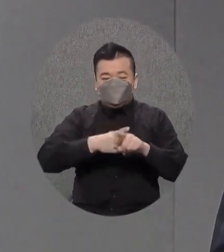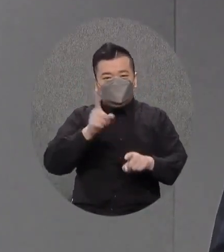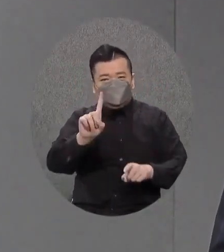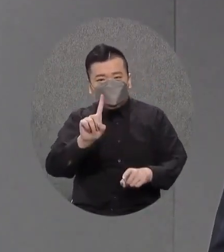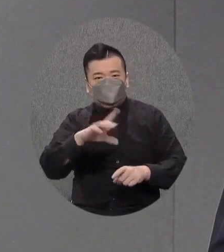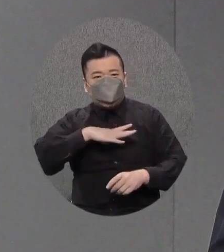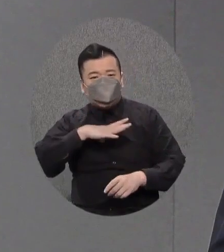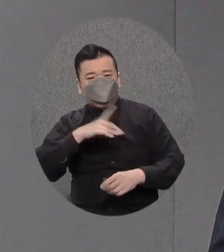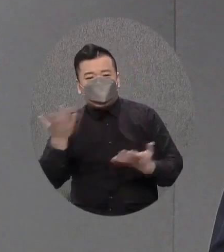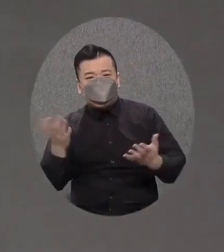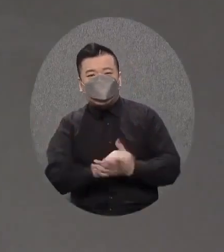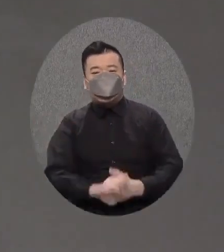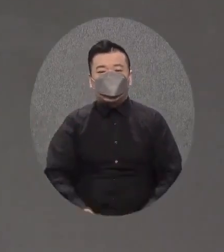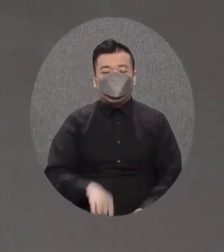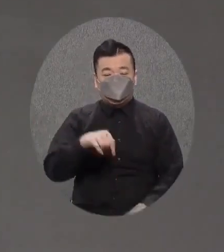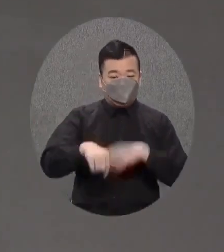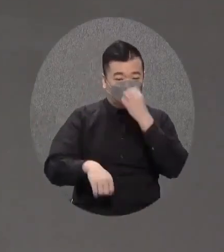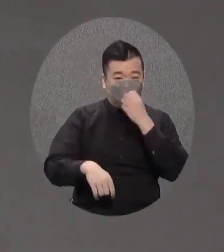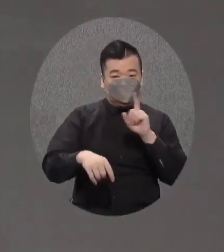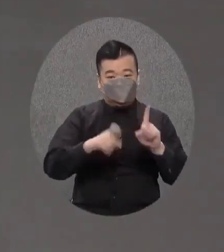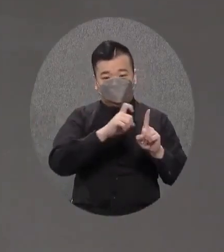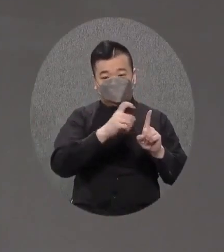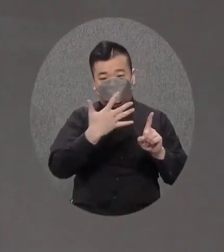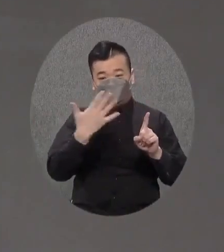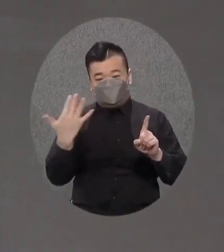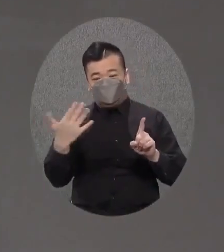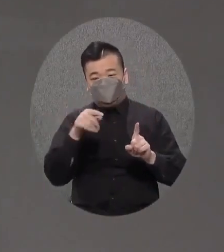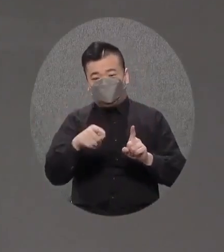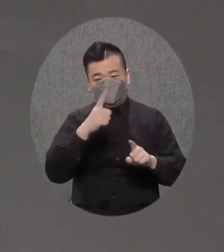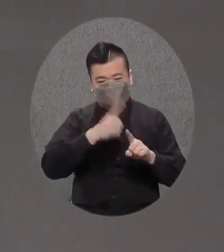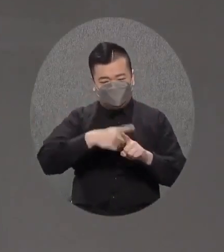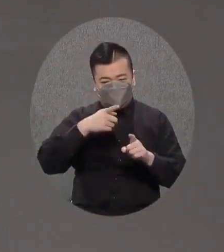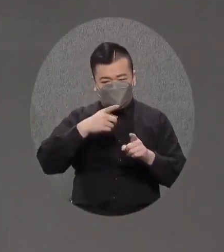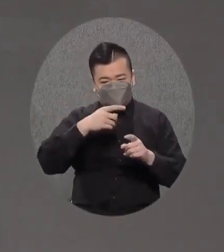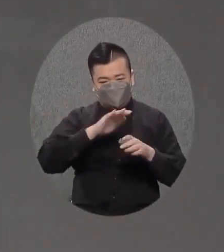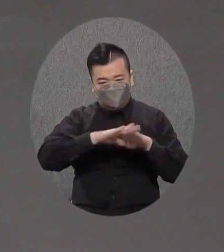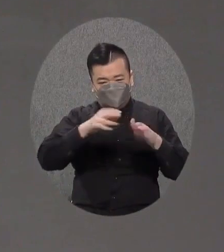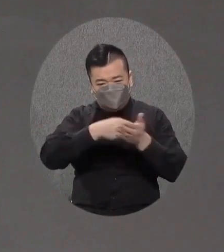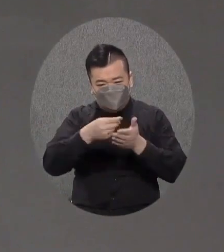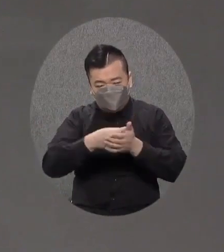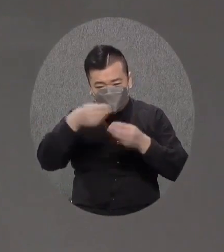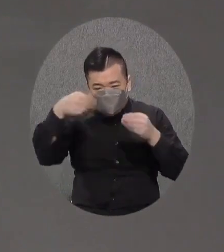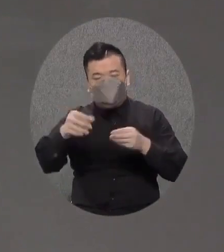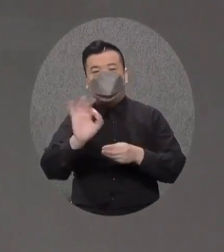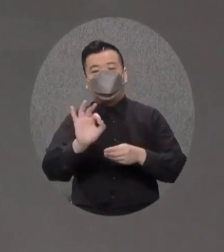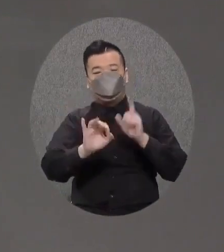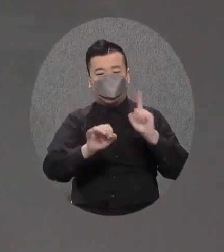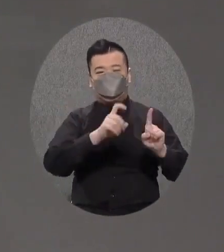咧？ 其實咧，香港喺1950年代咧都仲未有正規嘅版畫教育課程噶。去